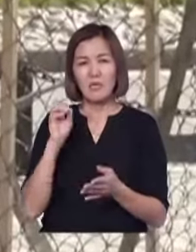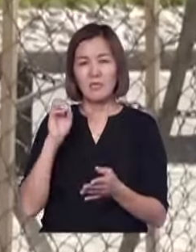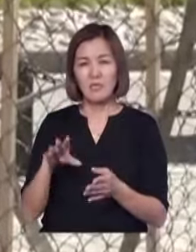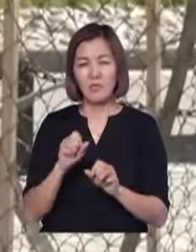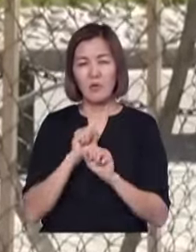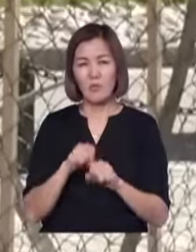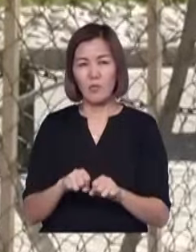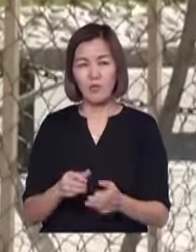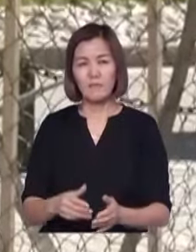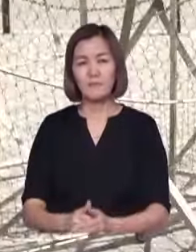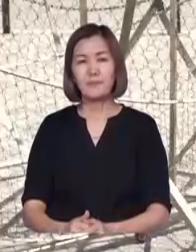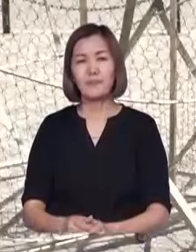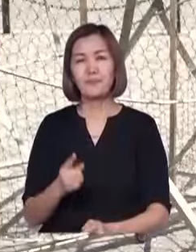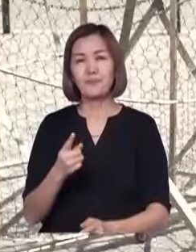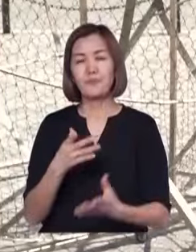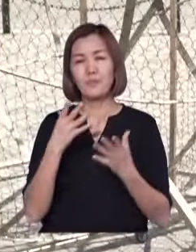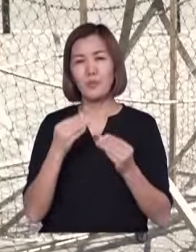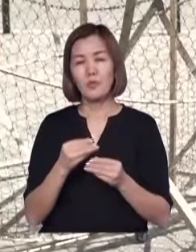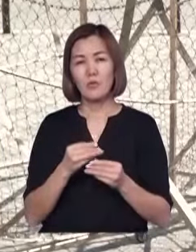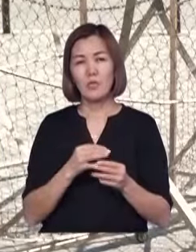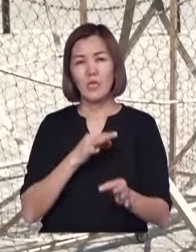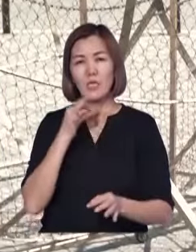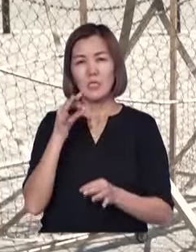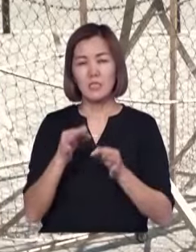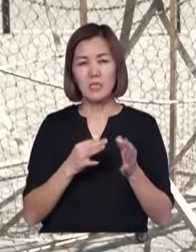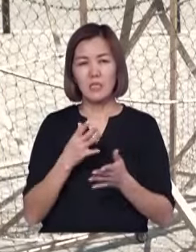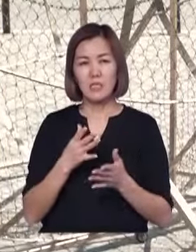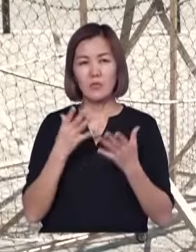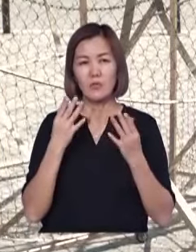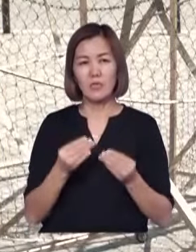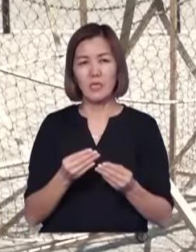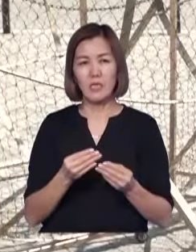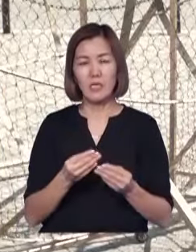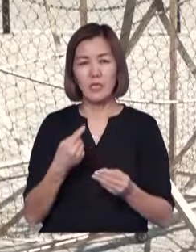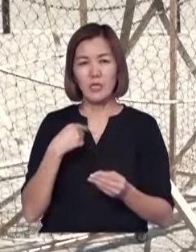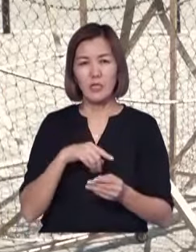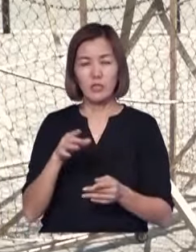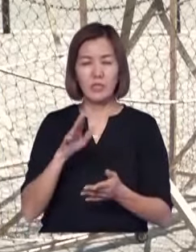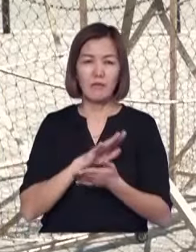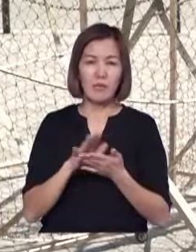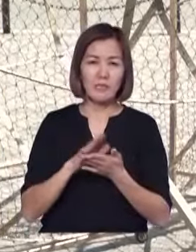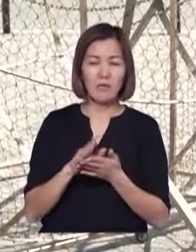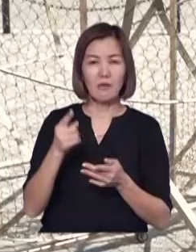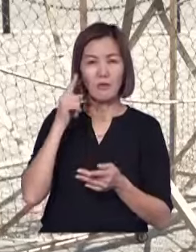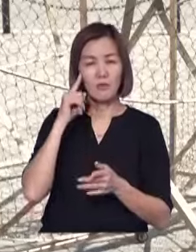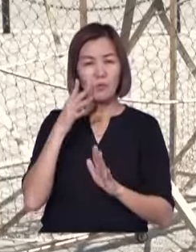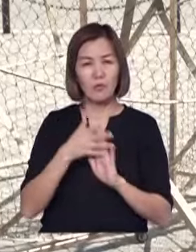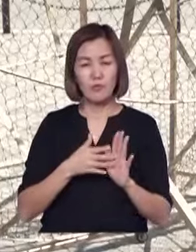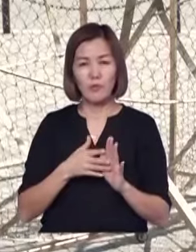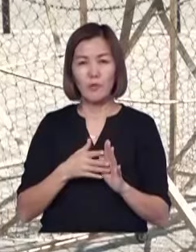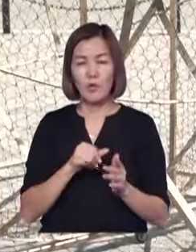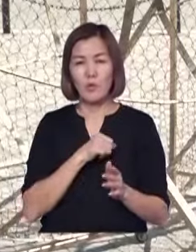тек осы бір күнде ғана емес, жыл 12 ай осындай бір адамның ішкі халі, ішкі тазалығы болған кезде оның ортасы